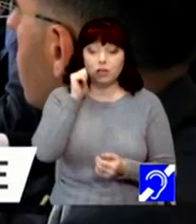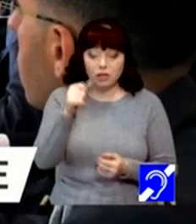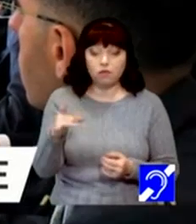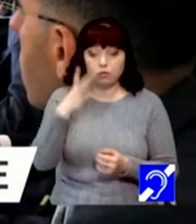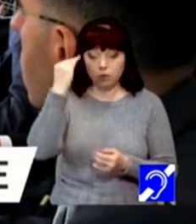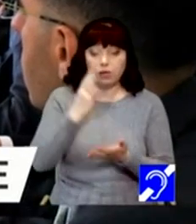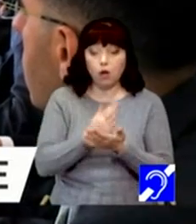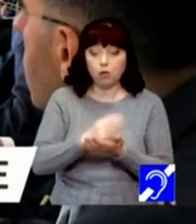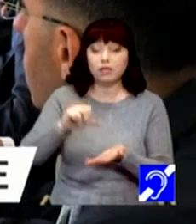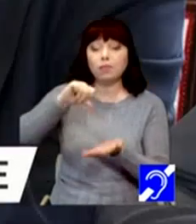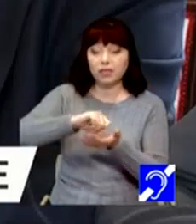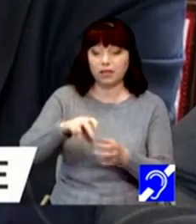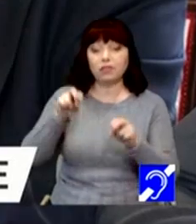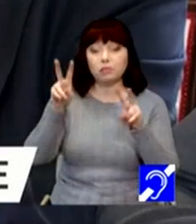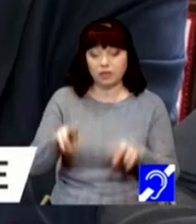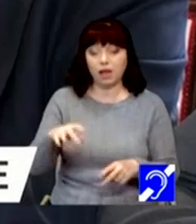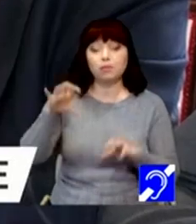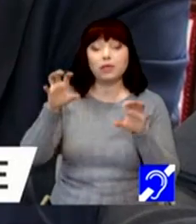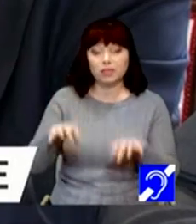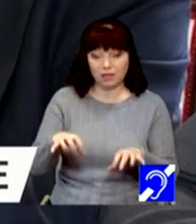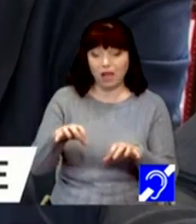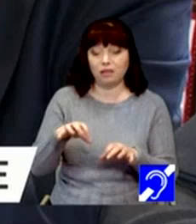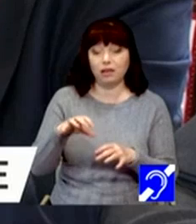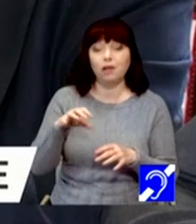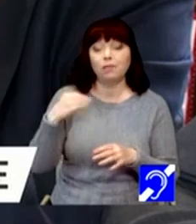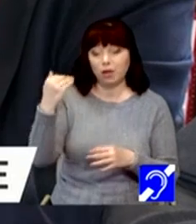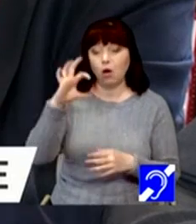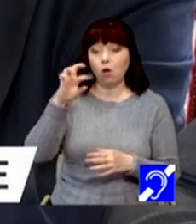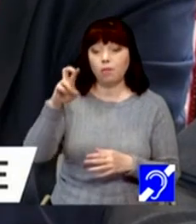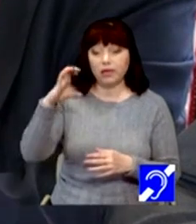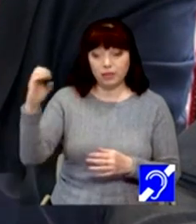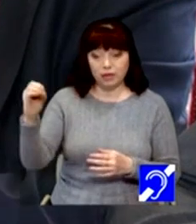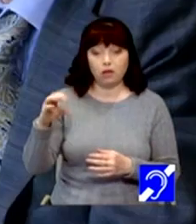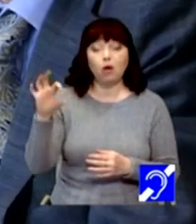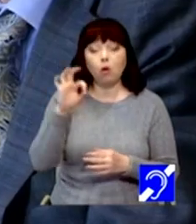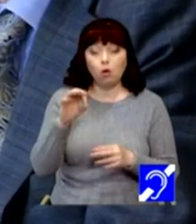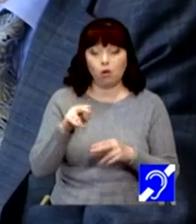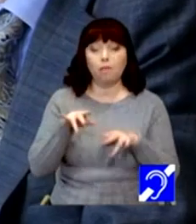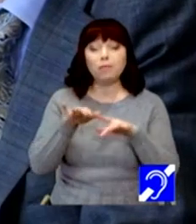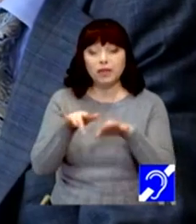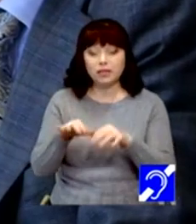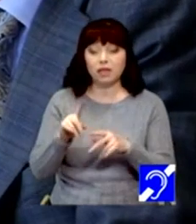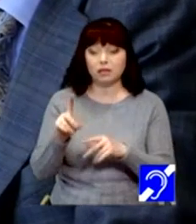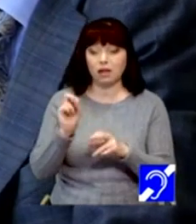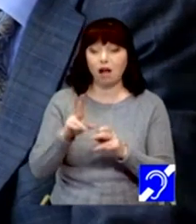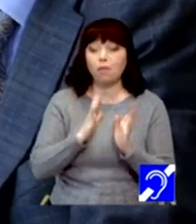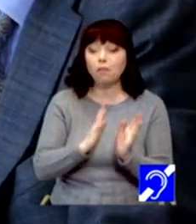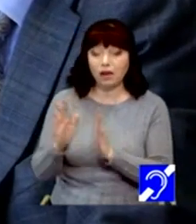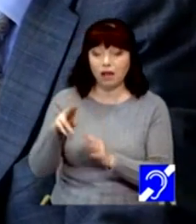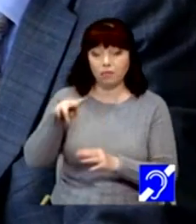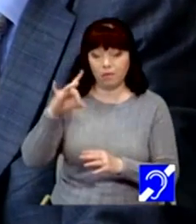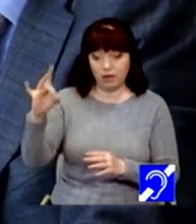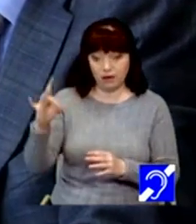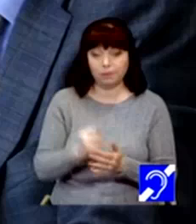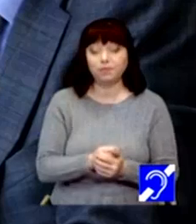se află reprezentantul special al președintelui în exercițiu al osce pentru procesul de reglementare transnistreană Tomis Mall